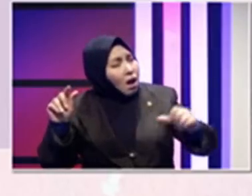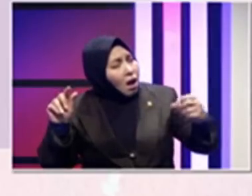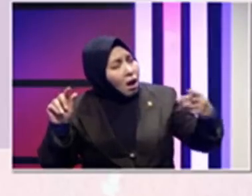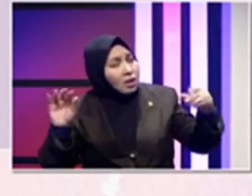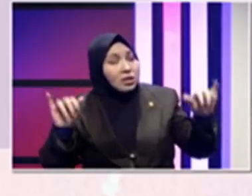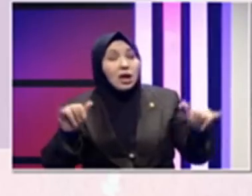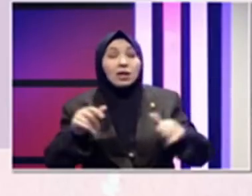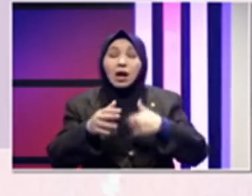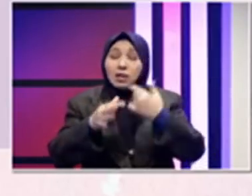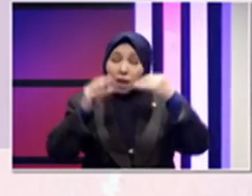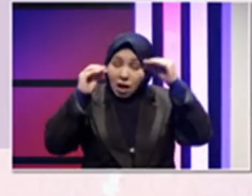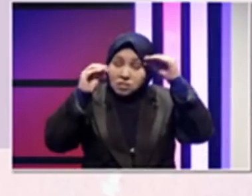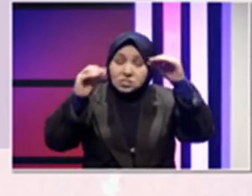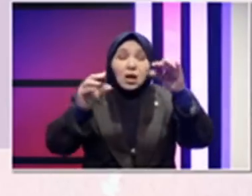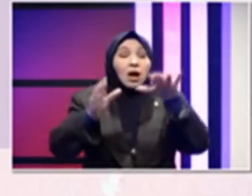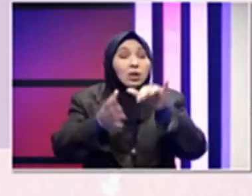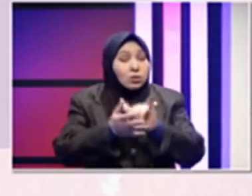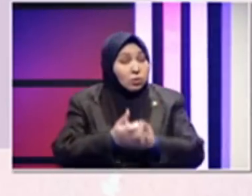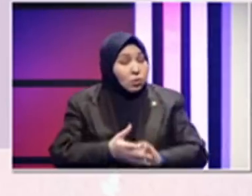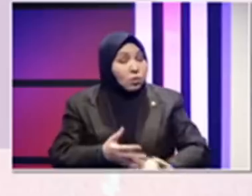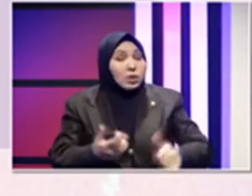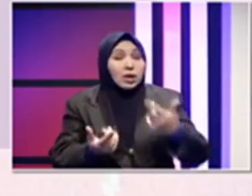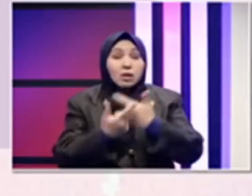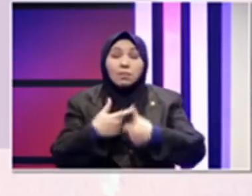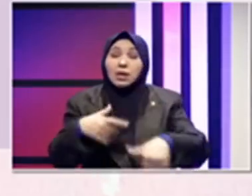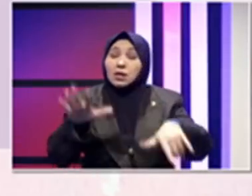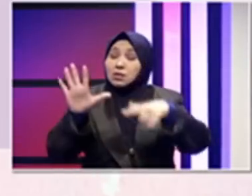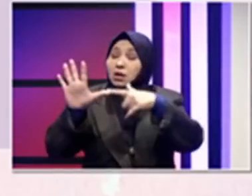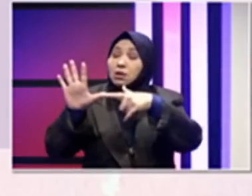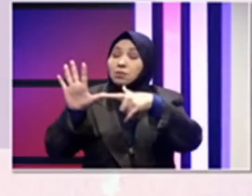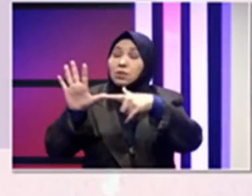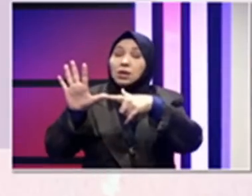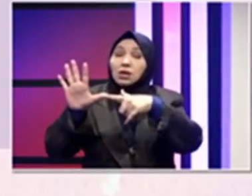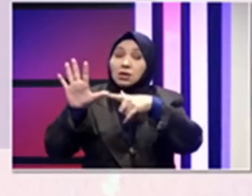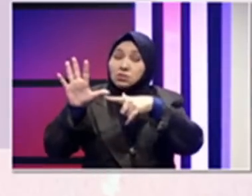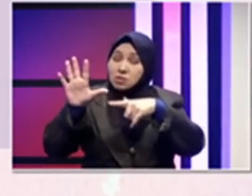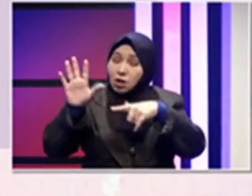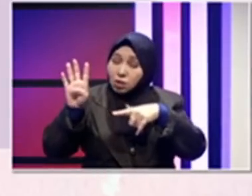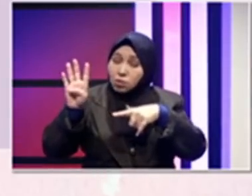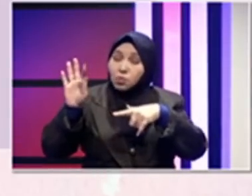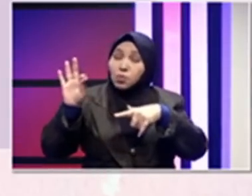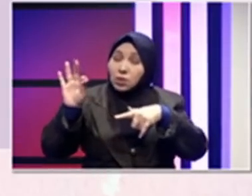ajar, antaranya dan dengan daripada jari kita terbuka kepada tutup,